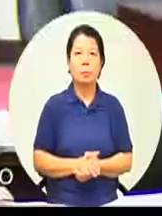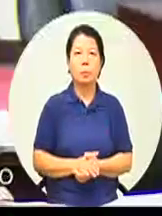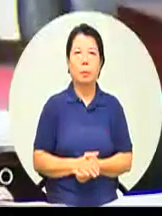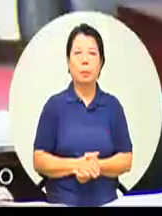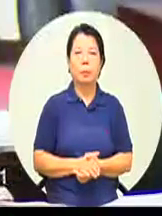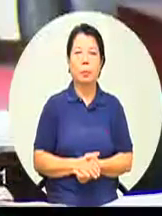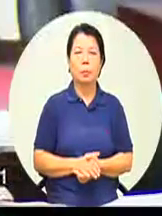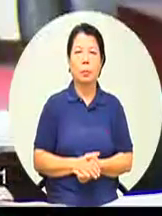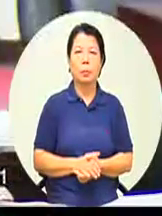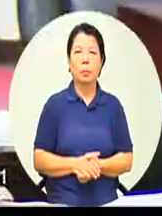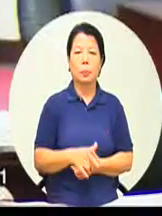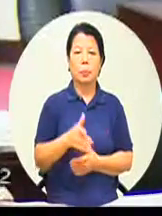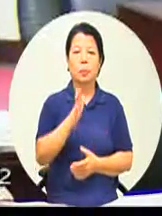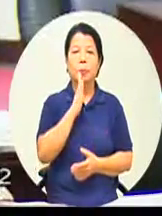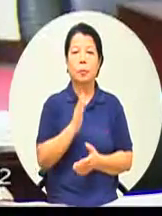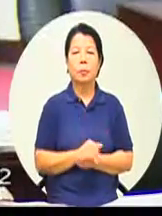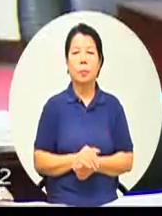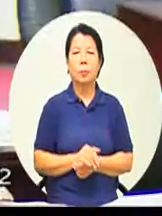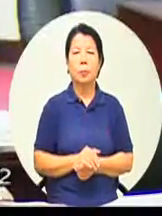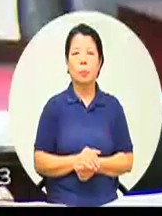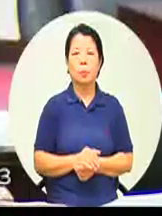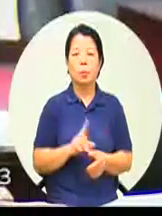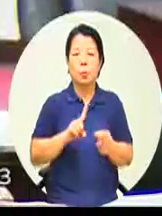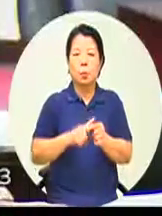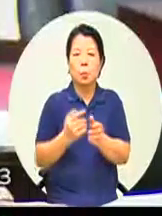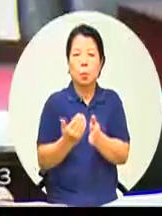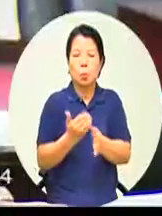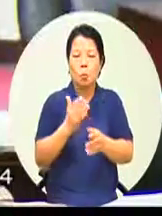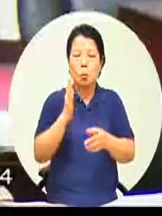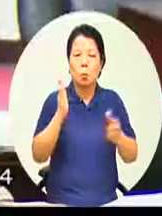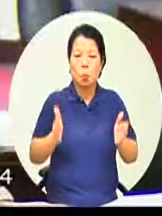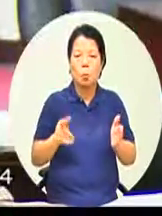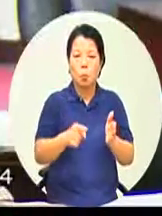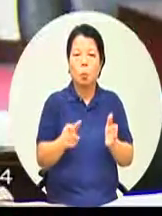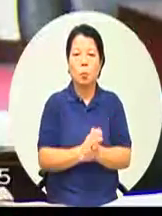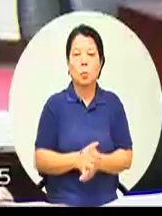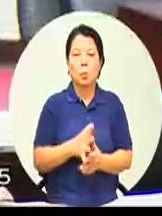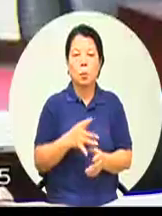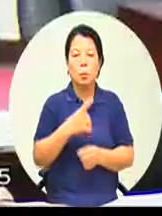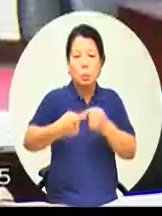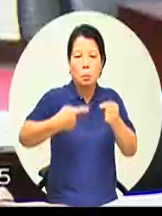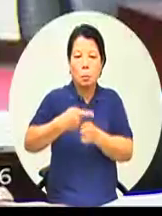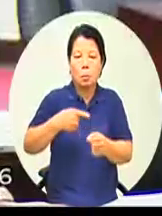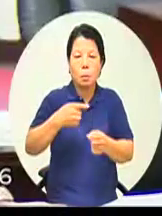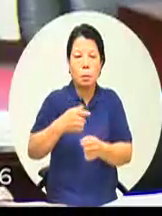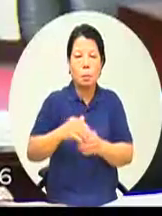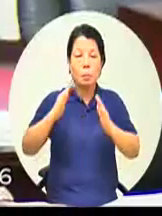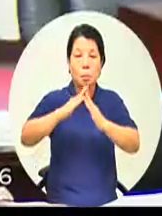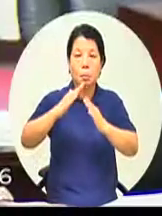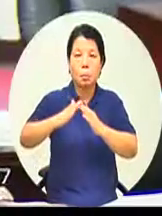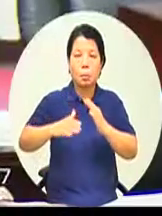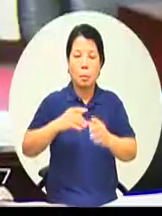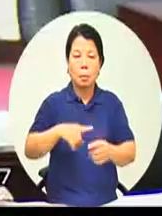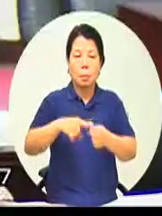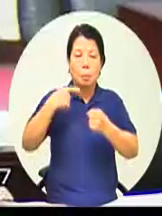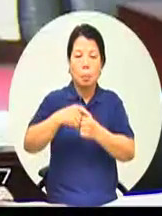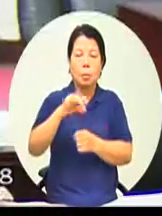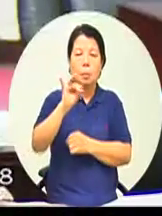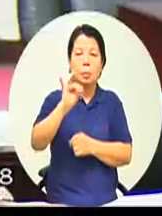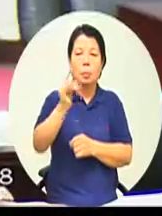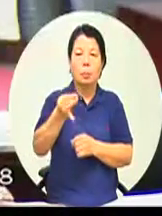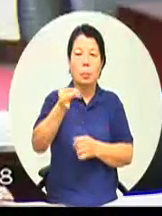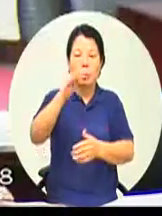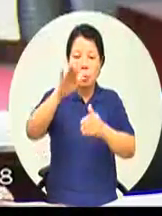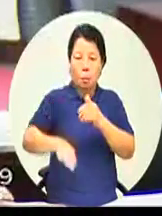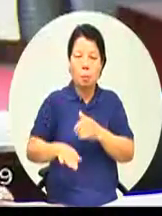户，他是属于中后段班，也就是说也许他的年收入所得，家庭年收入所得是在100万元以下